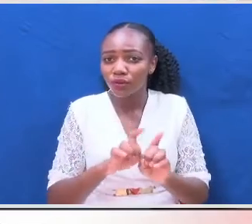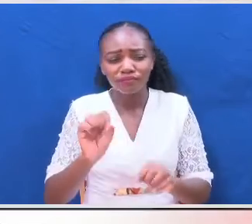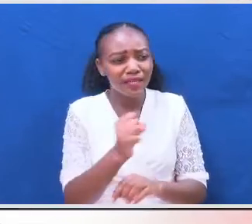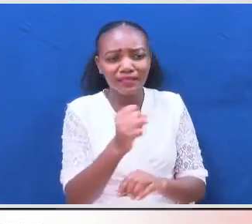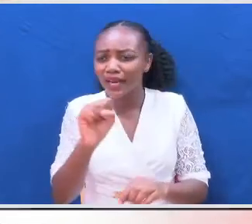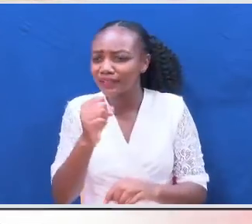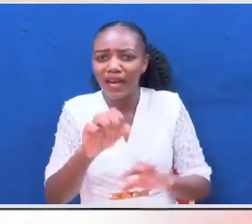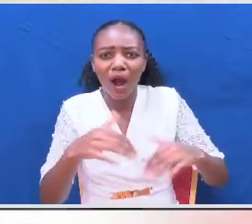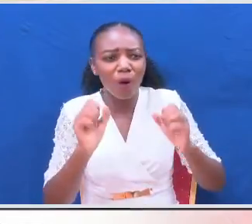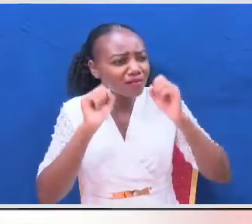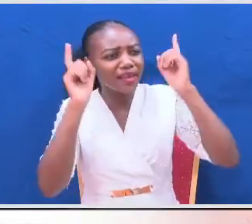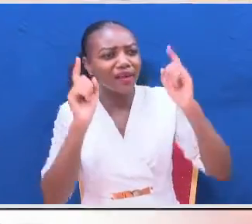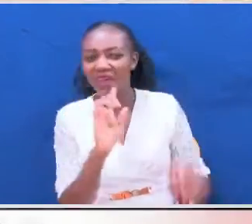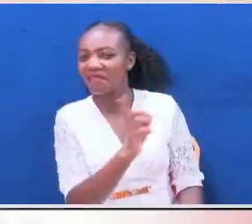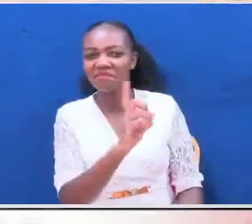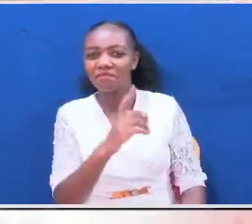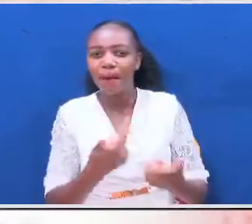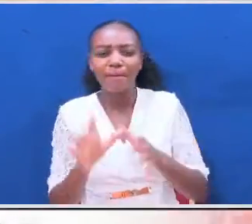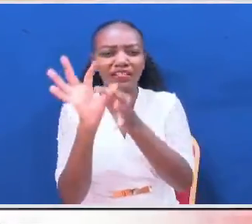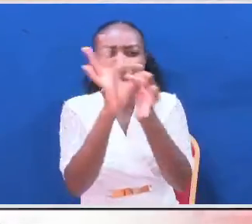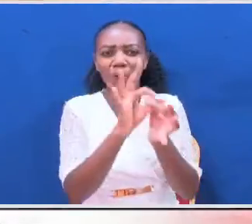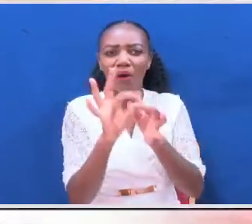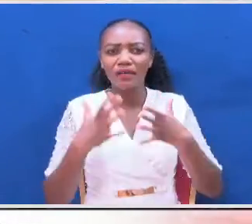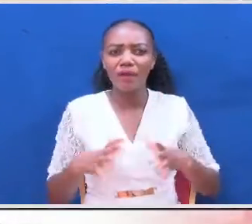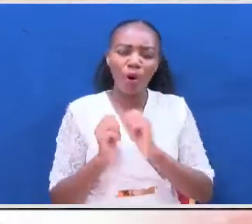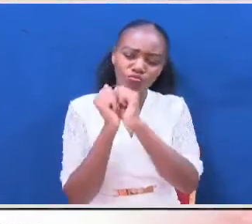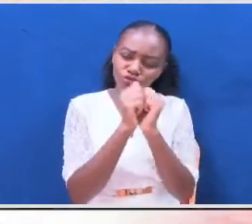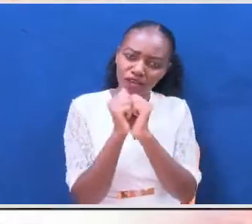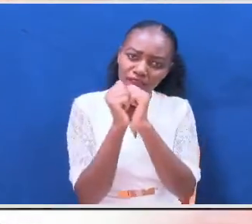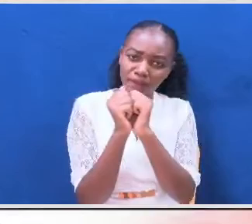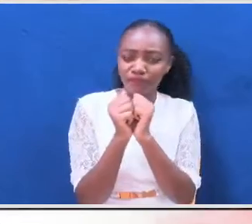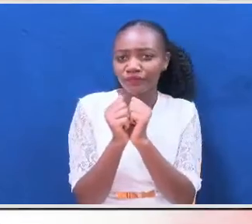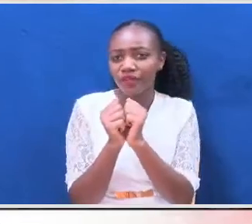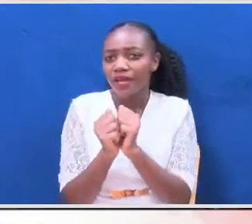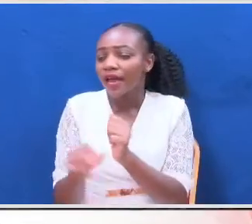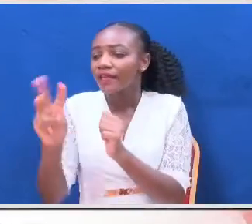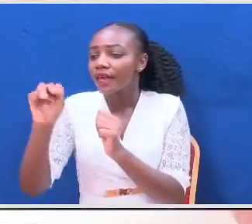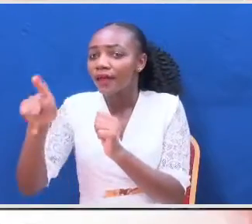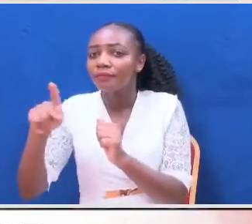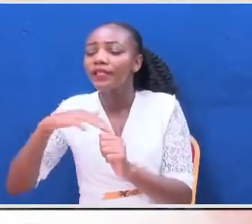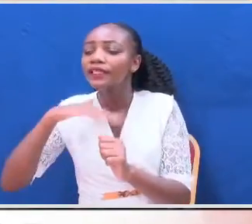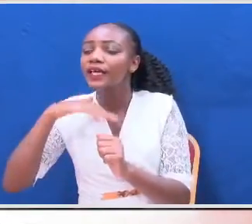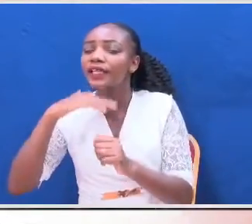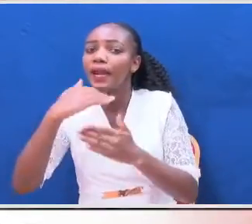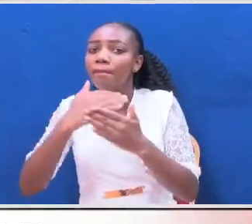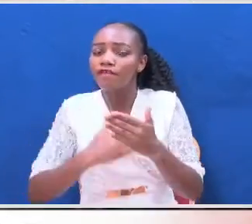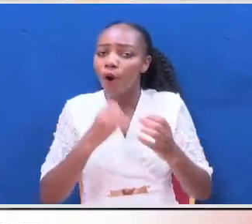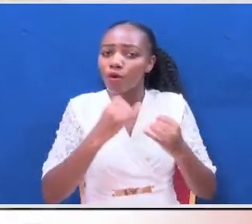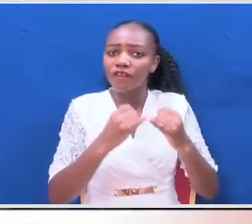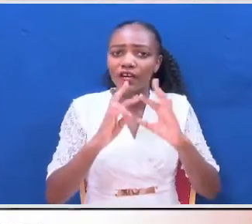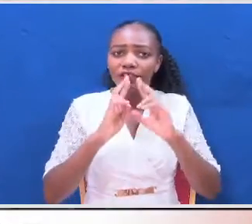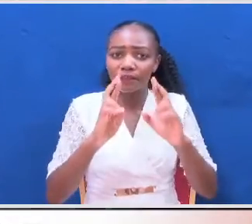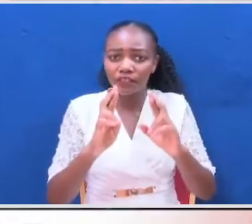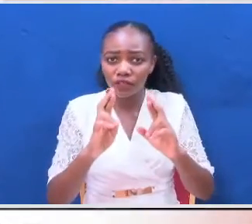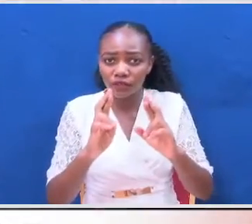ama kieleweka, alikuwa analeta watu pamoja. He has passed on before we have finalized the report that we